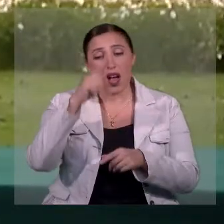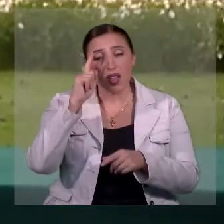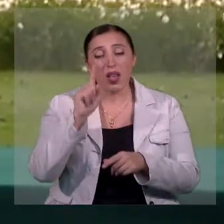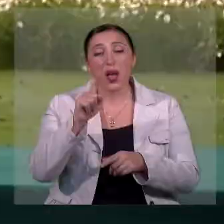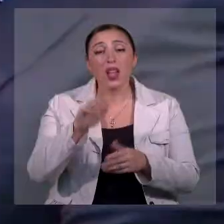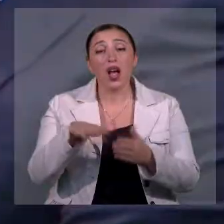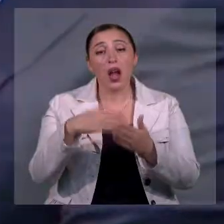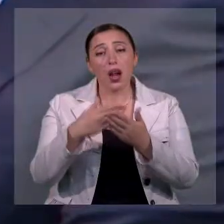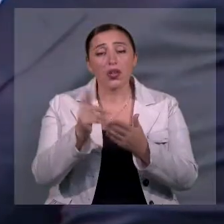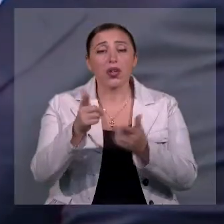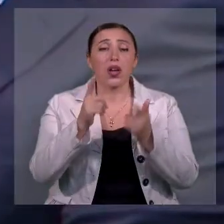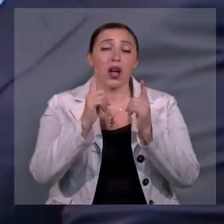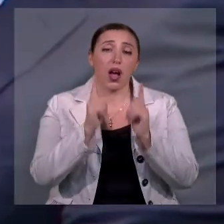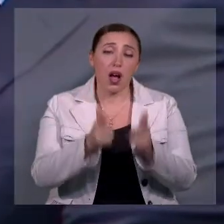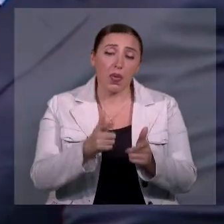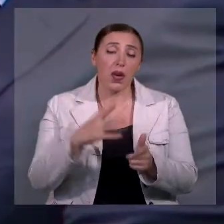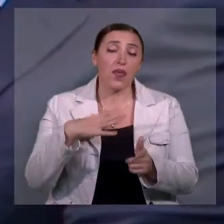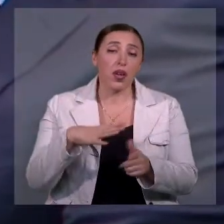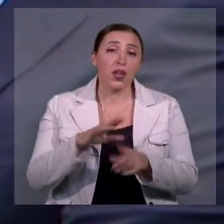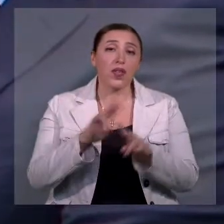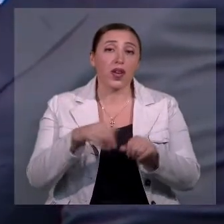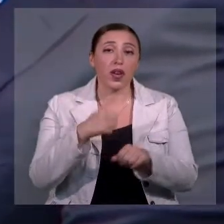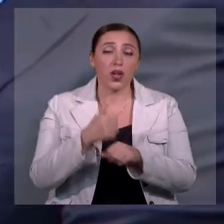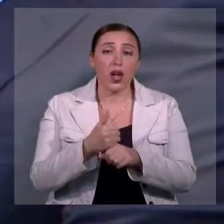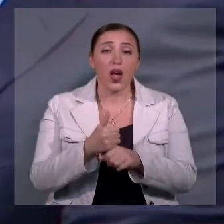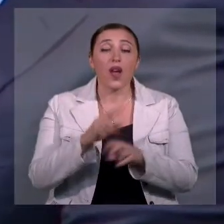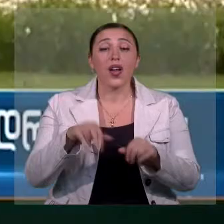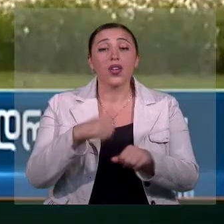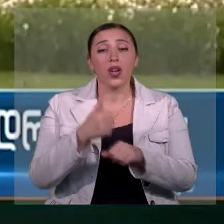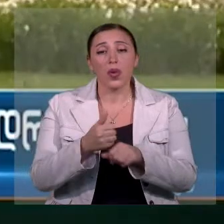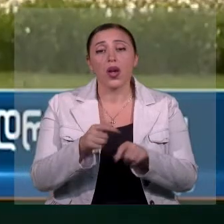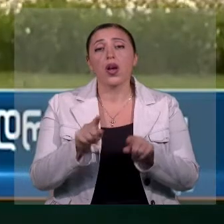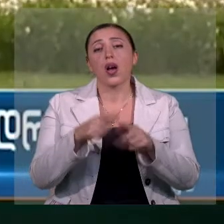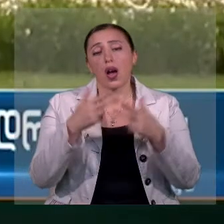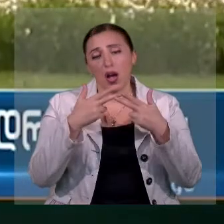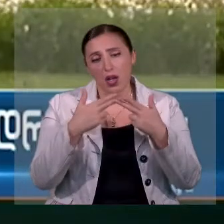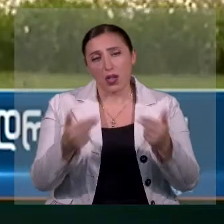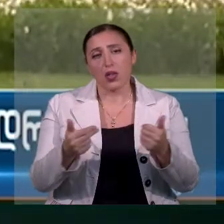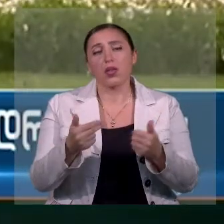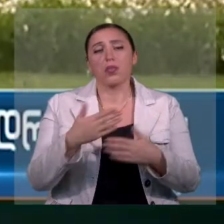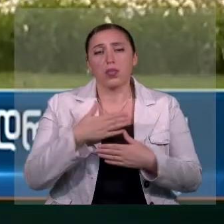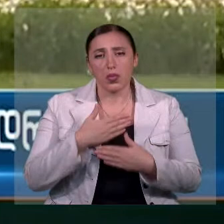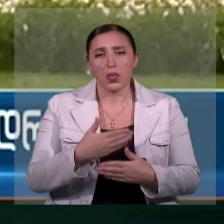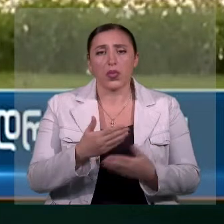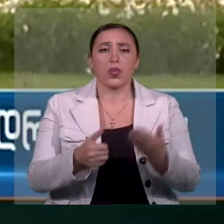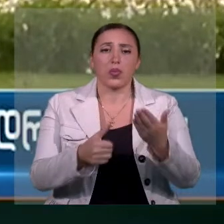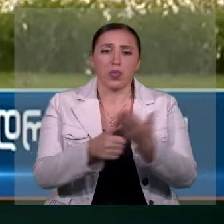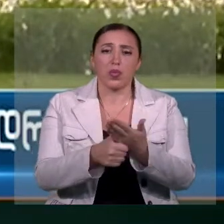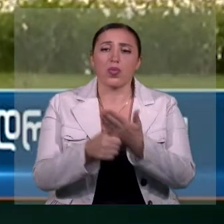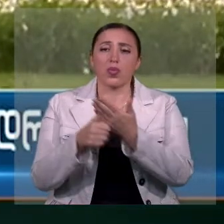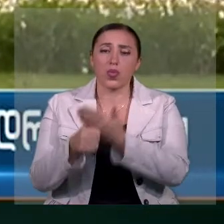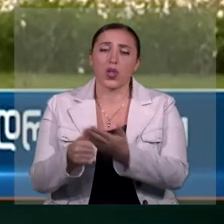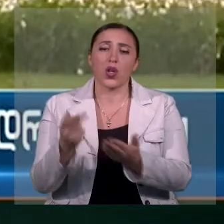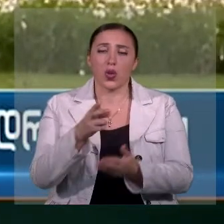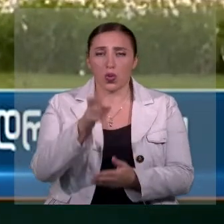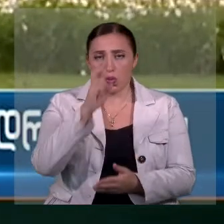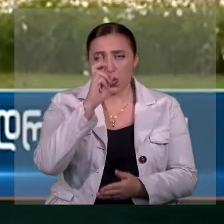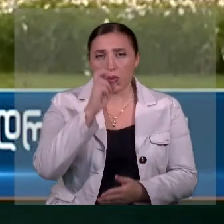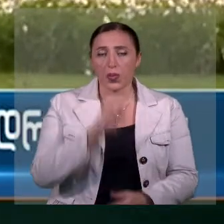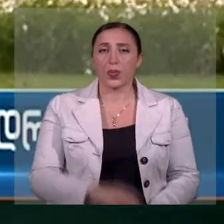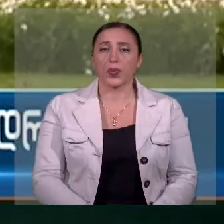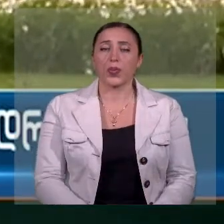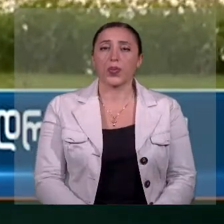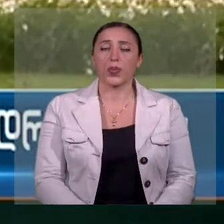այդ առաջարկին։ Վարչապետ Ղարիբաշվիլին այսօր վերահաստատել է պատրաստակամ են աջակցելու։